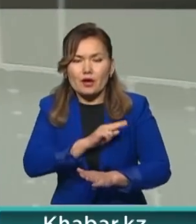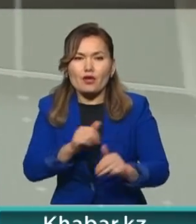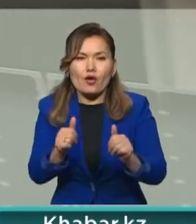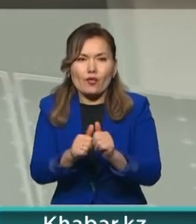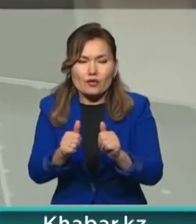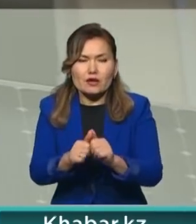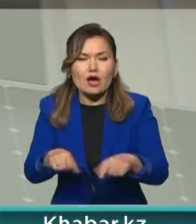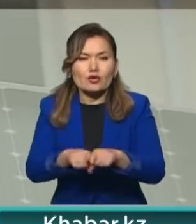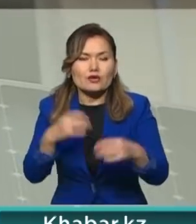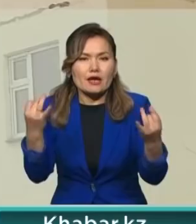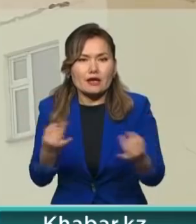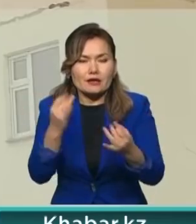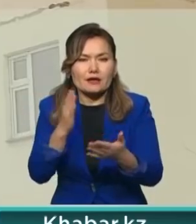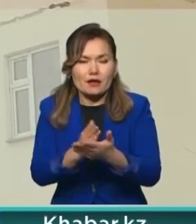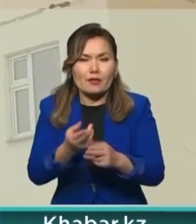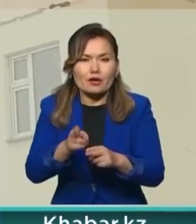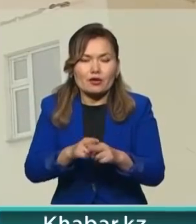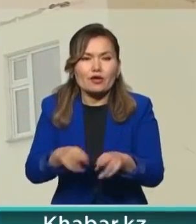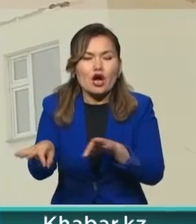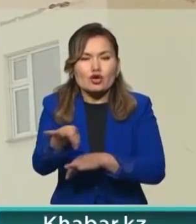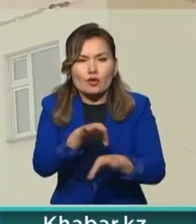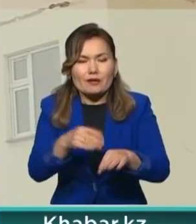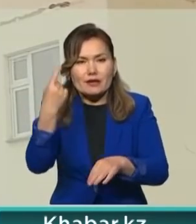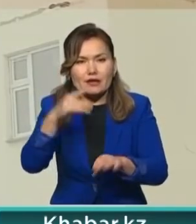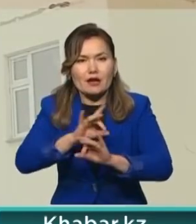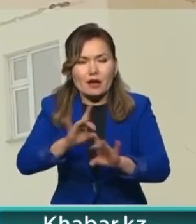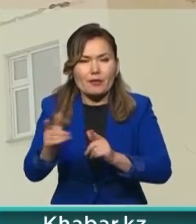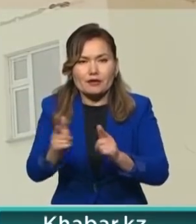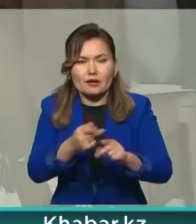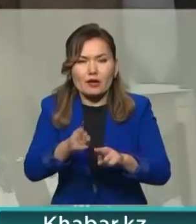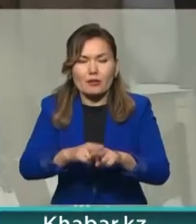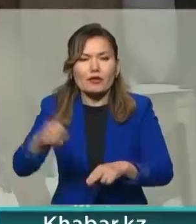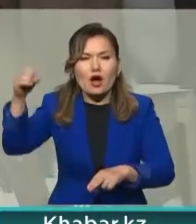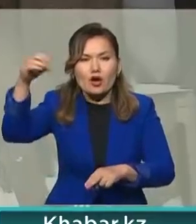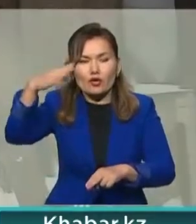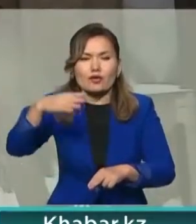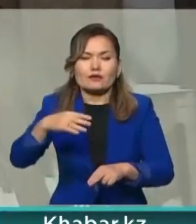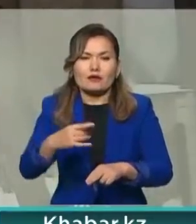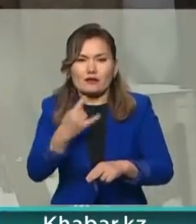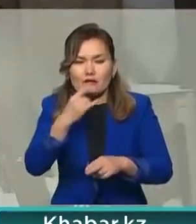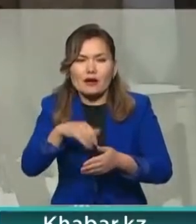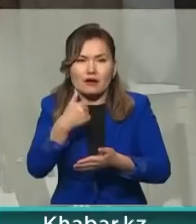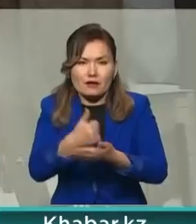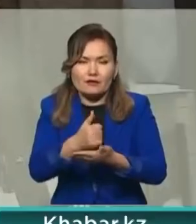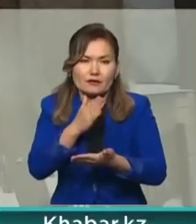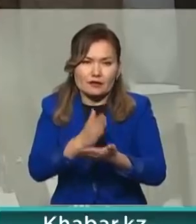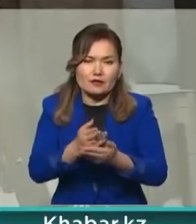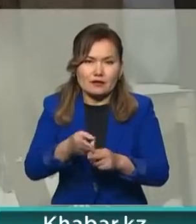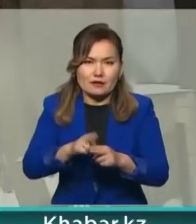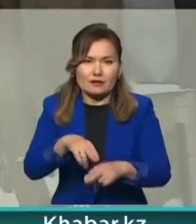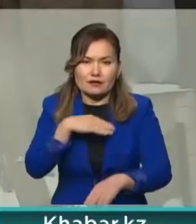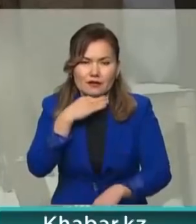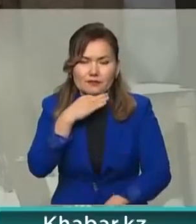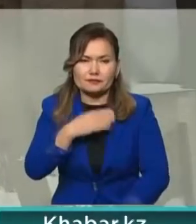жатыр. Тұрғын өз жобасымен бөлісуге де дайын. Тек күн сәулесі түсіп тұрса болды. Бірлік Берікұлы, Айбын Құсанбеков,